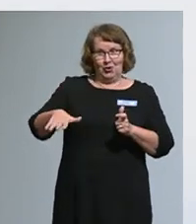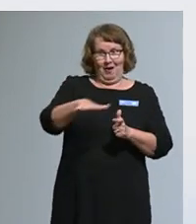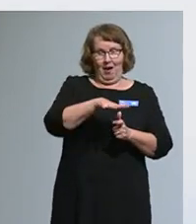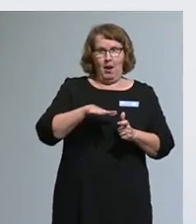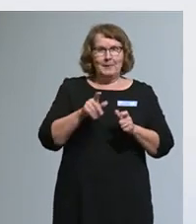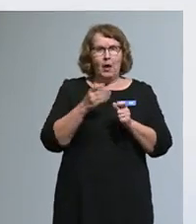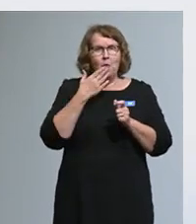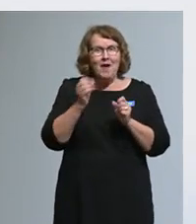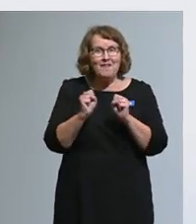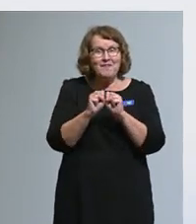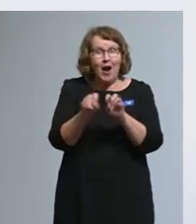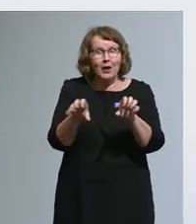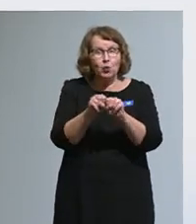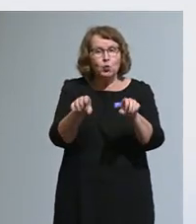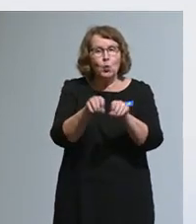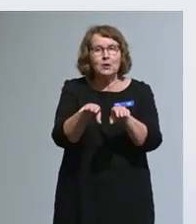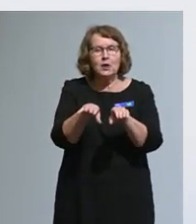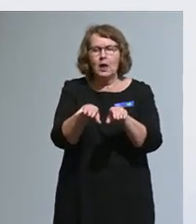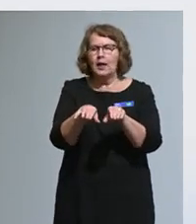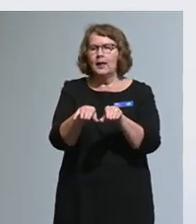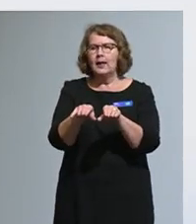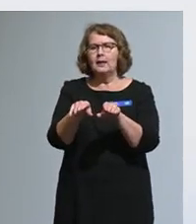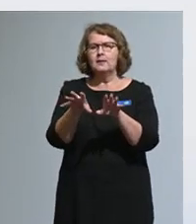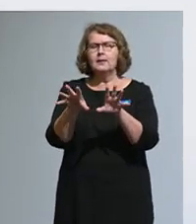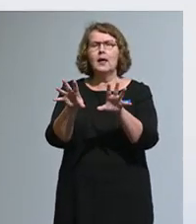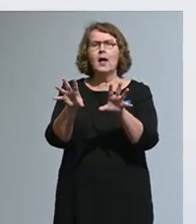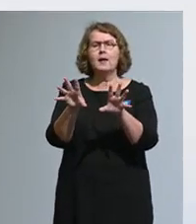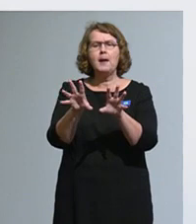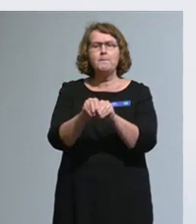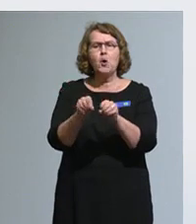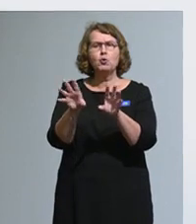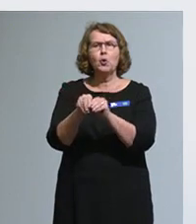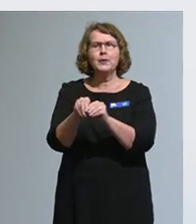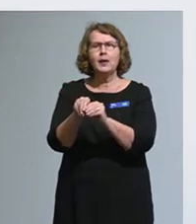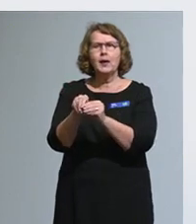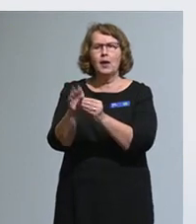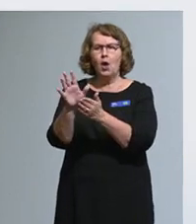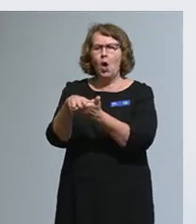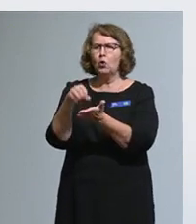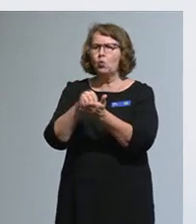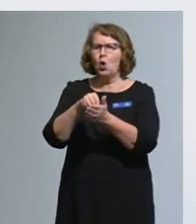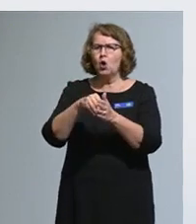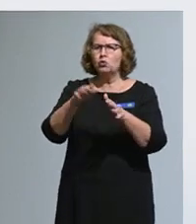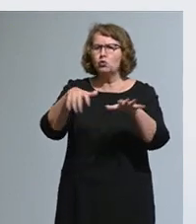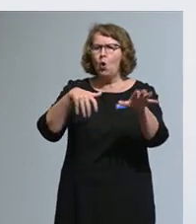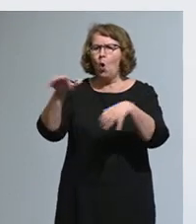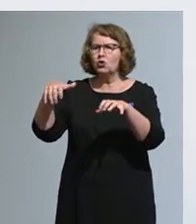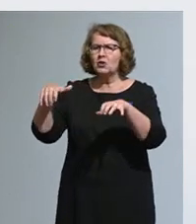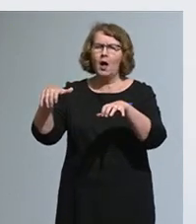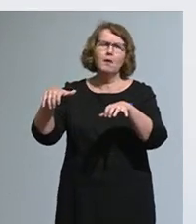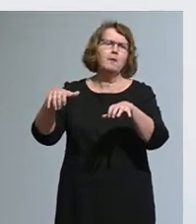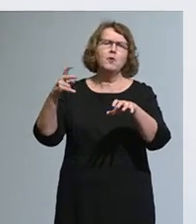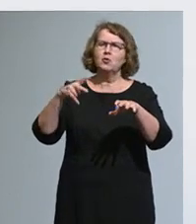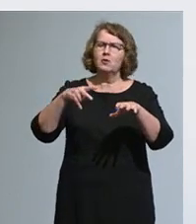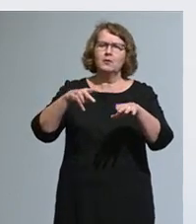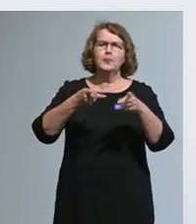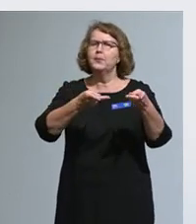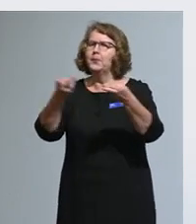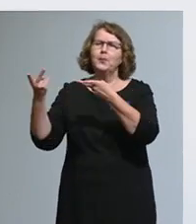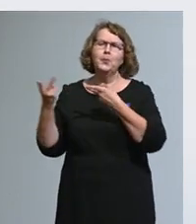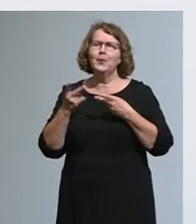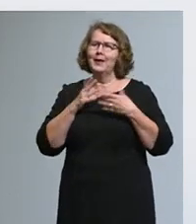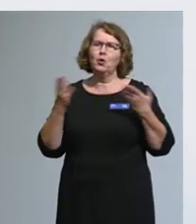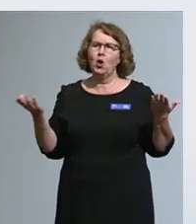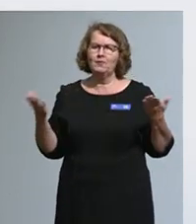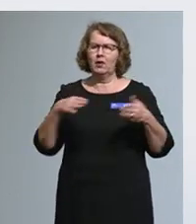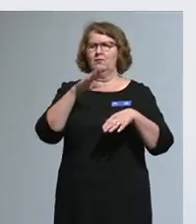aikaan, niin se raportointi ja niiden tulosten koostaminen on aika epäyhtenäistä. Meillä ei saada niistä